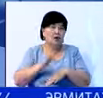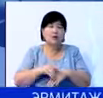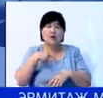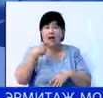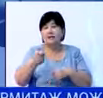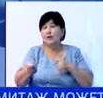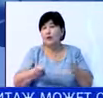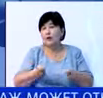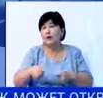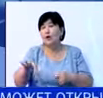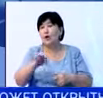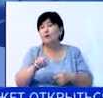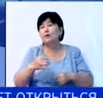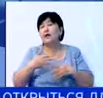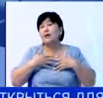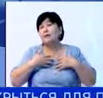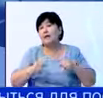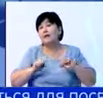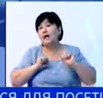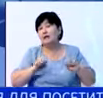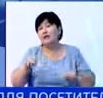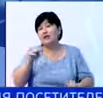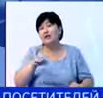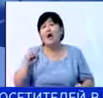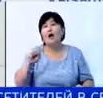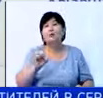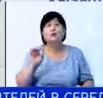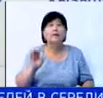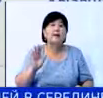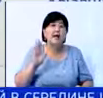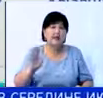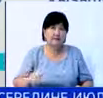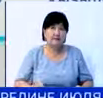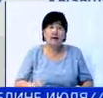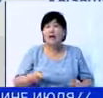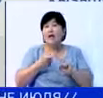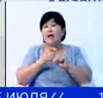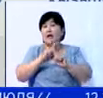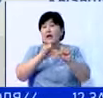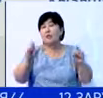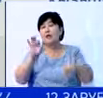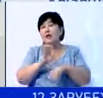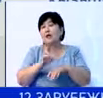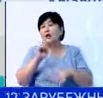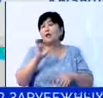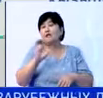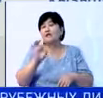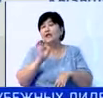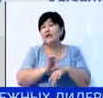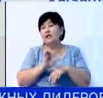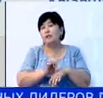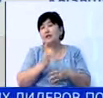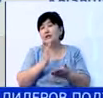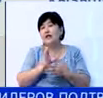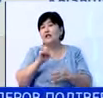брифинге руководитель областного управления здравоохранения Жексылык Абдусаметов. В инфекционном стационаре с диагнозом коронавирусная инфекция